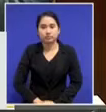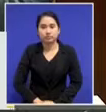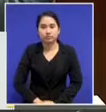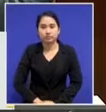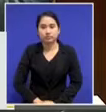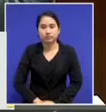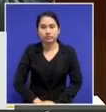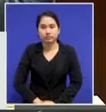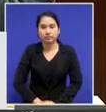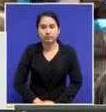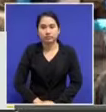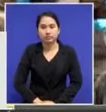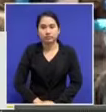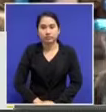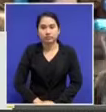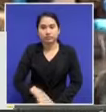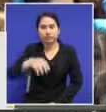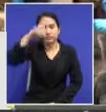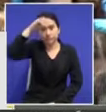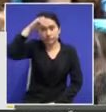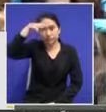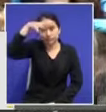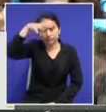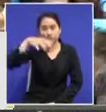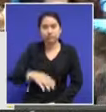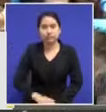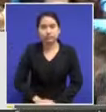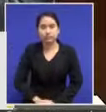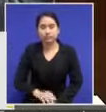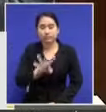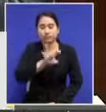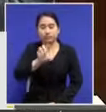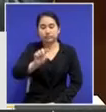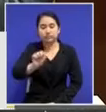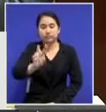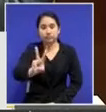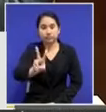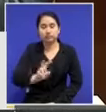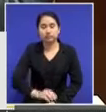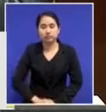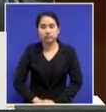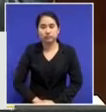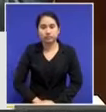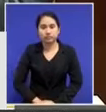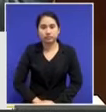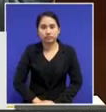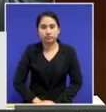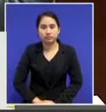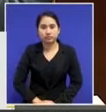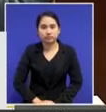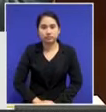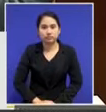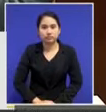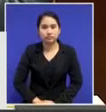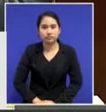โลหะวณิช นายธนาธรจึงรุ่งเรืองกิจครับ 422นายมานะศักดิ์จันทร์ประส